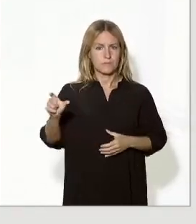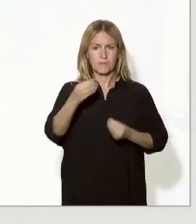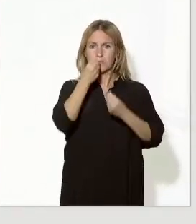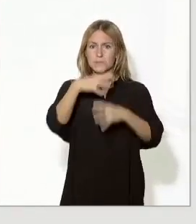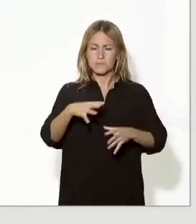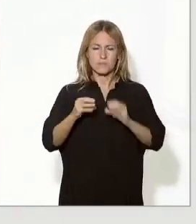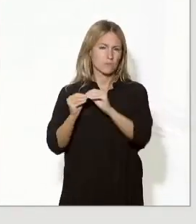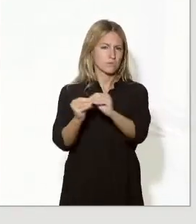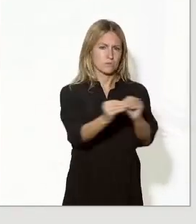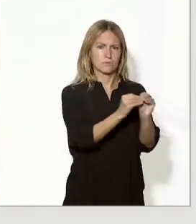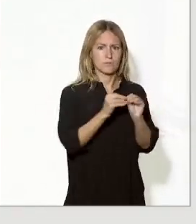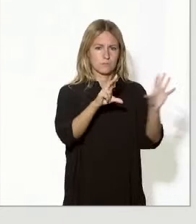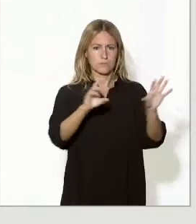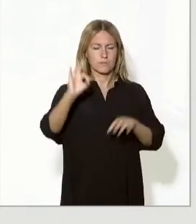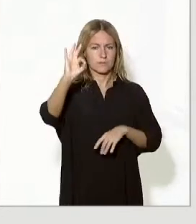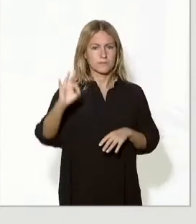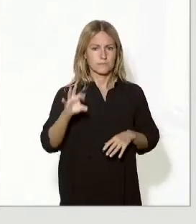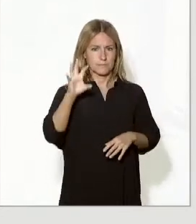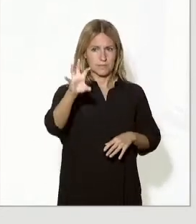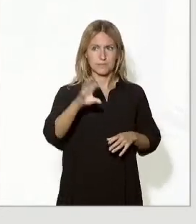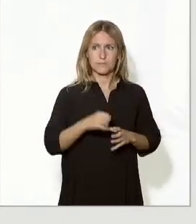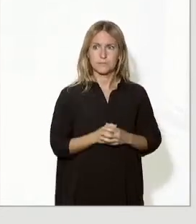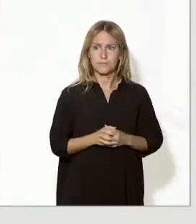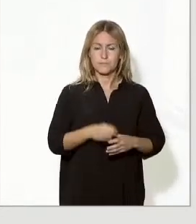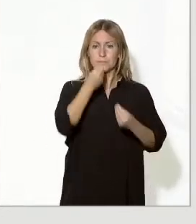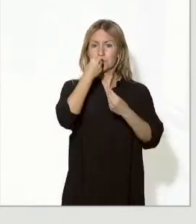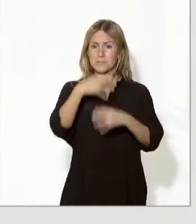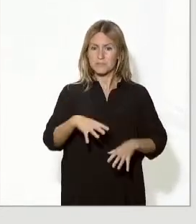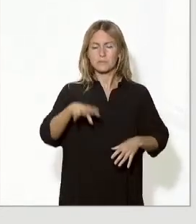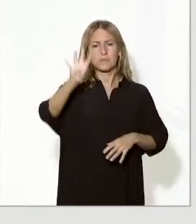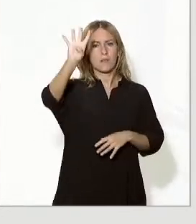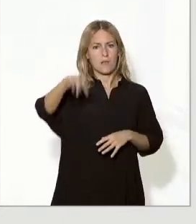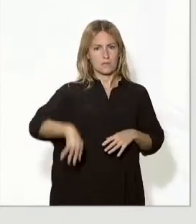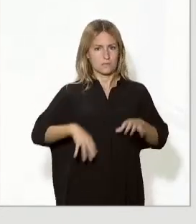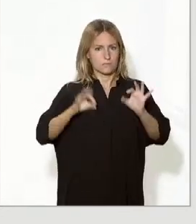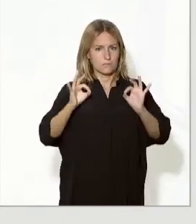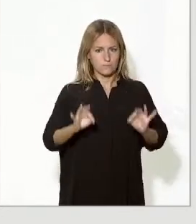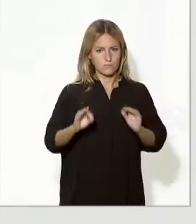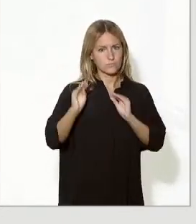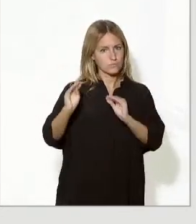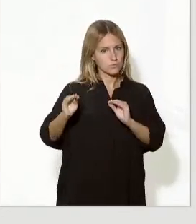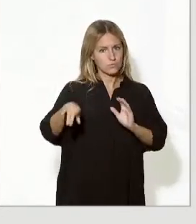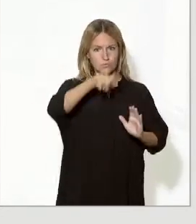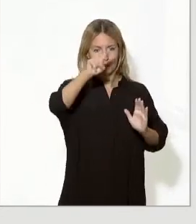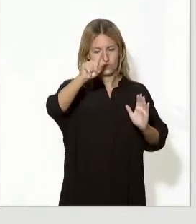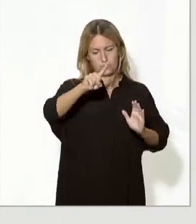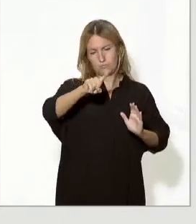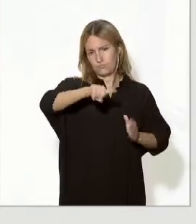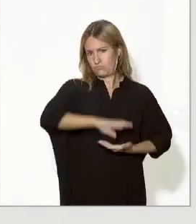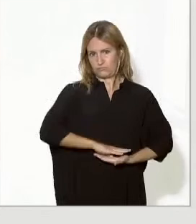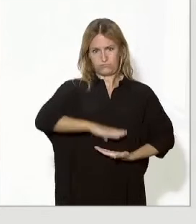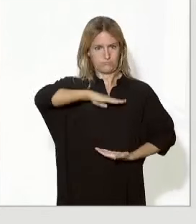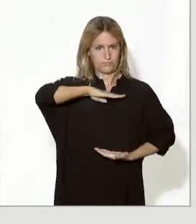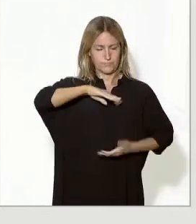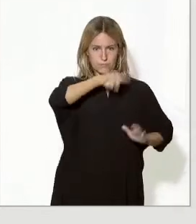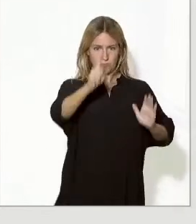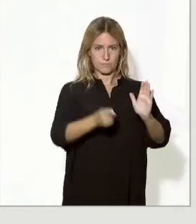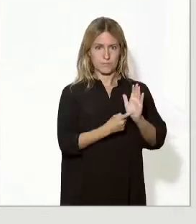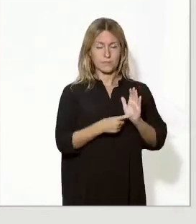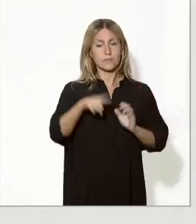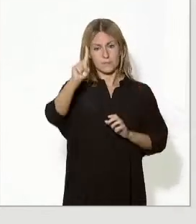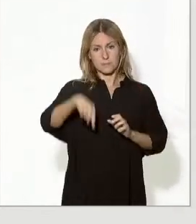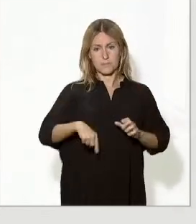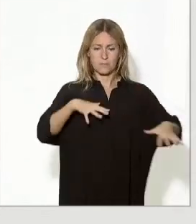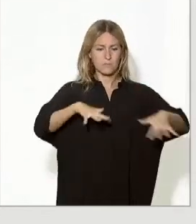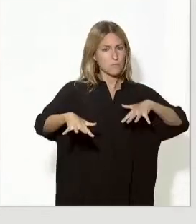els consensos del 80% del país, que representen la Catalunya en la seva plenitud i sense cap mena de dubte els